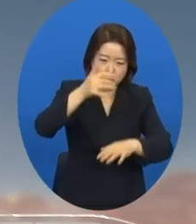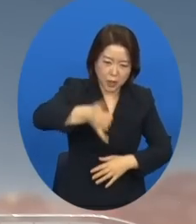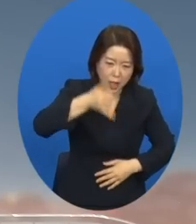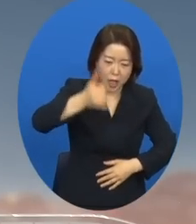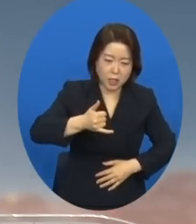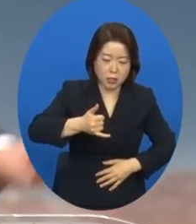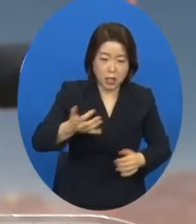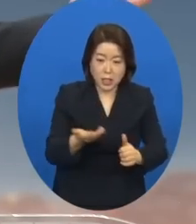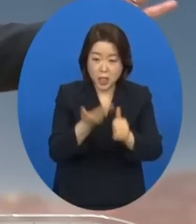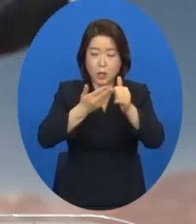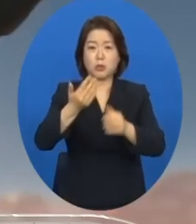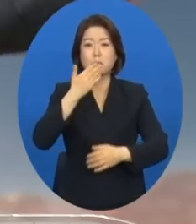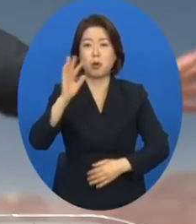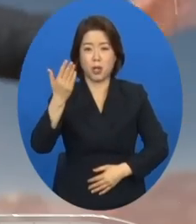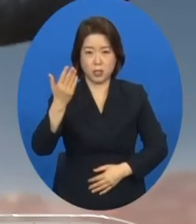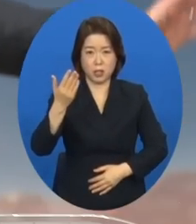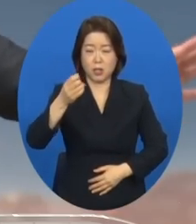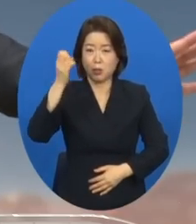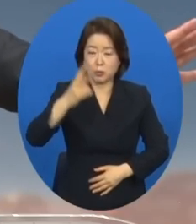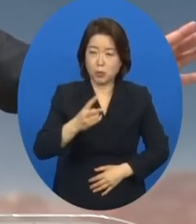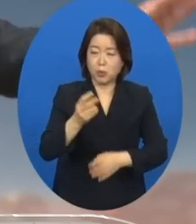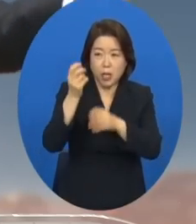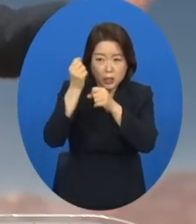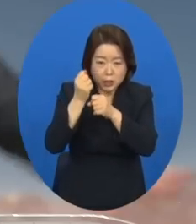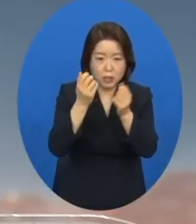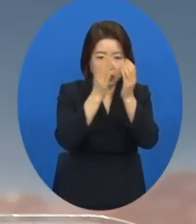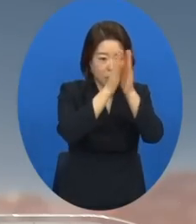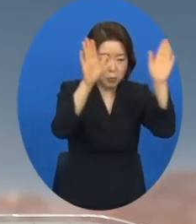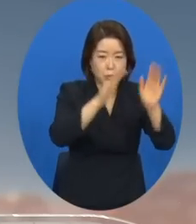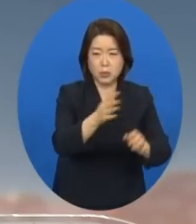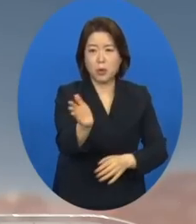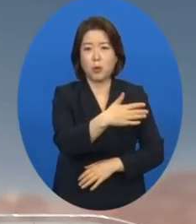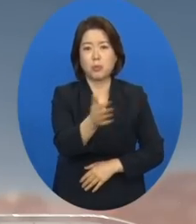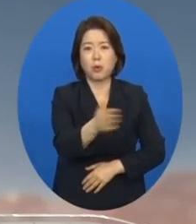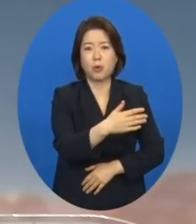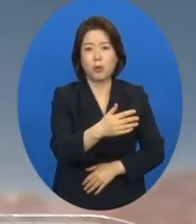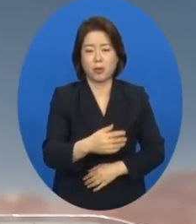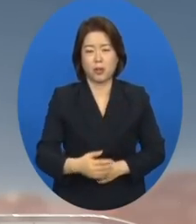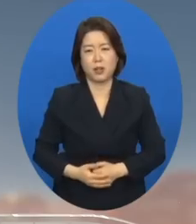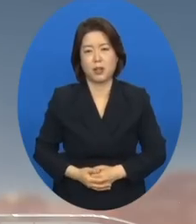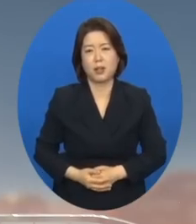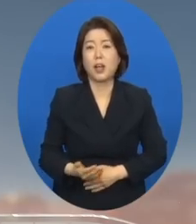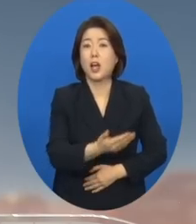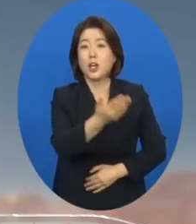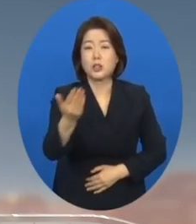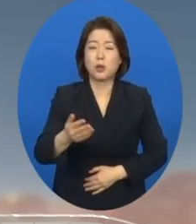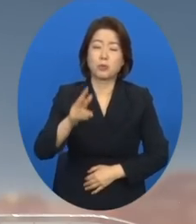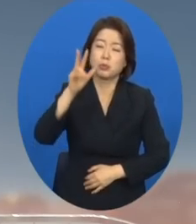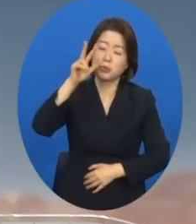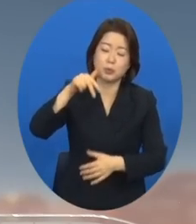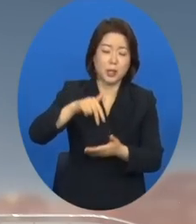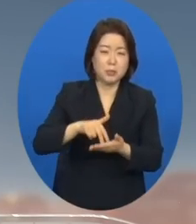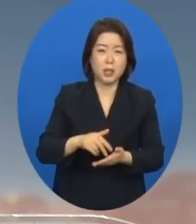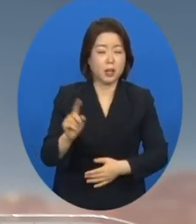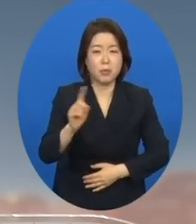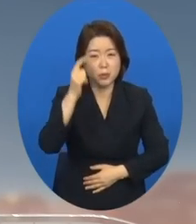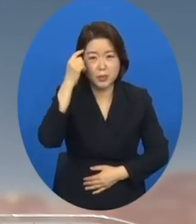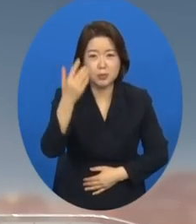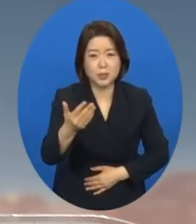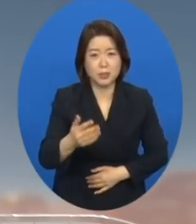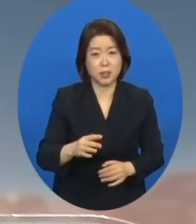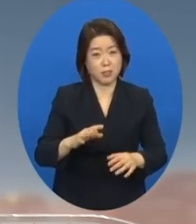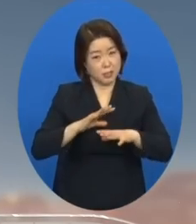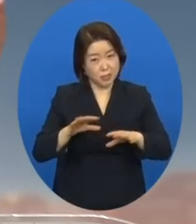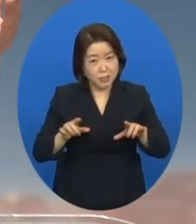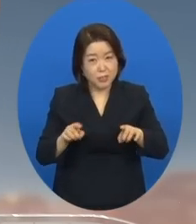그리고 의지했던 모세가 없어요 여러분이 여호수아라면 두렵지 않을 수